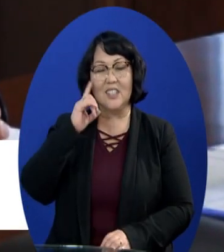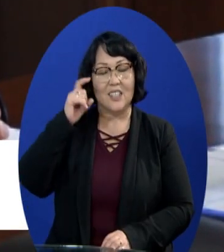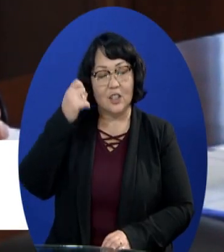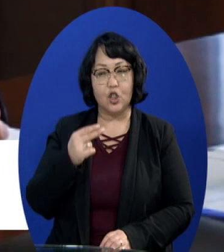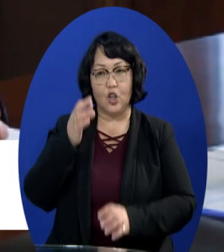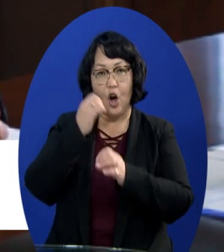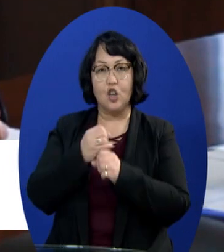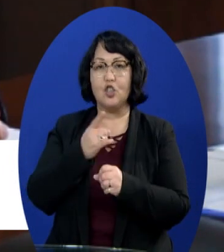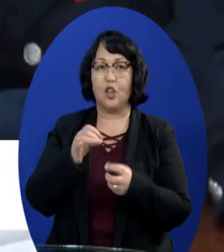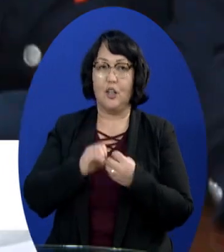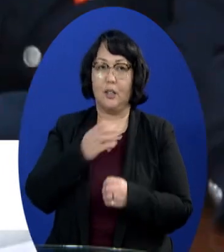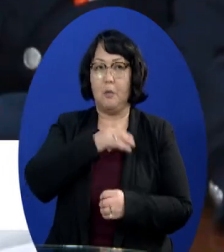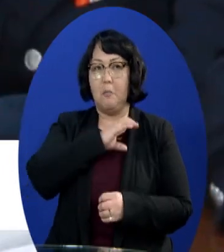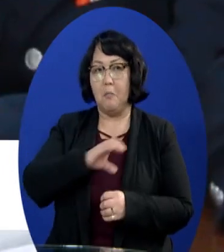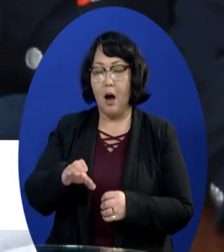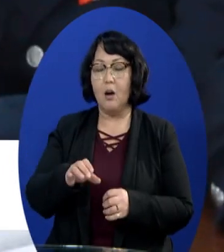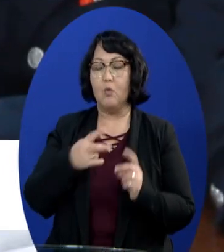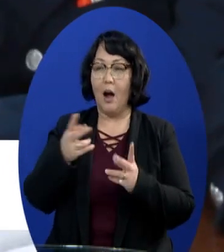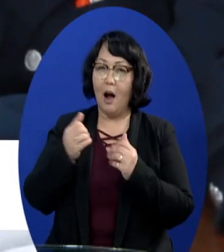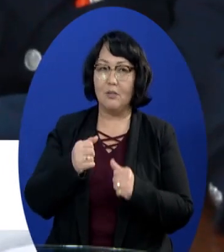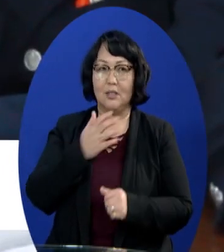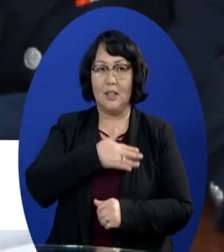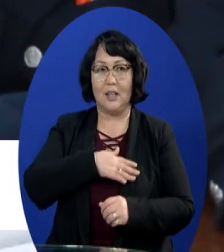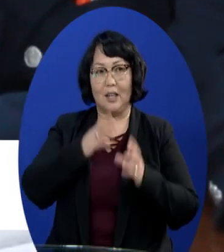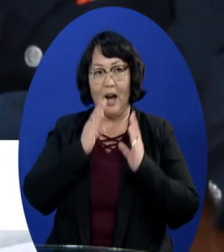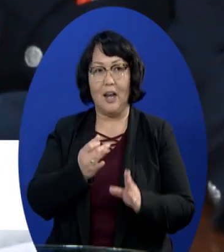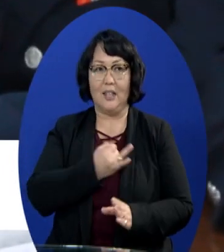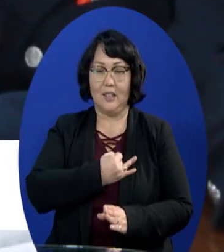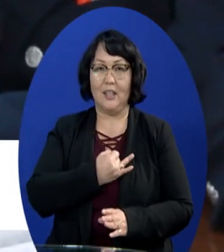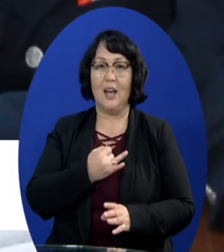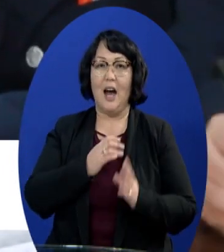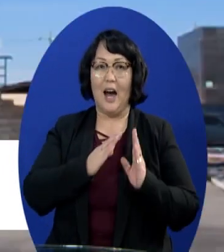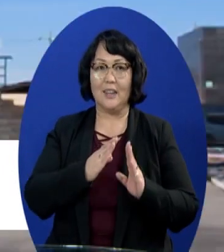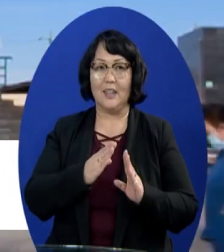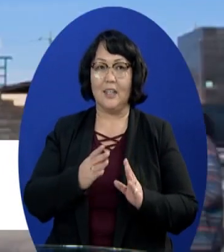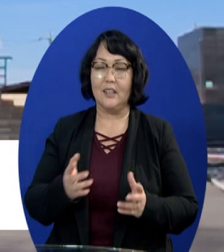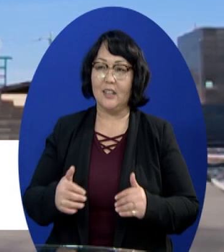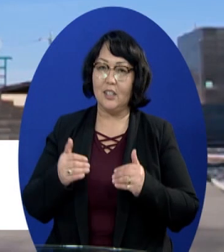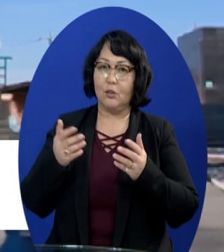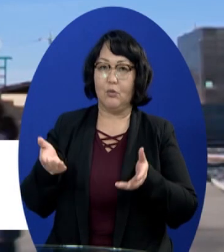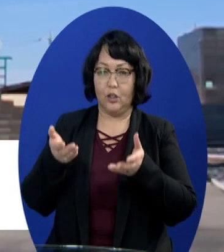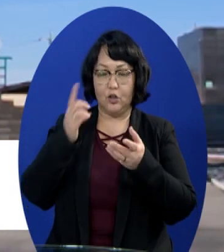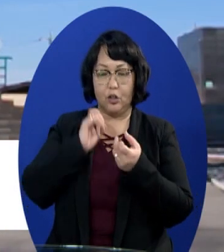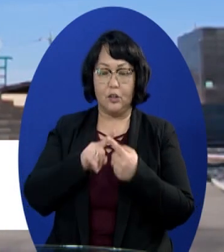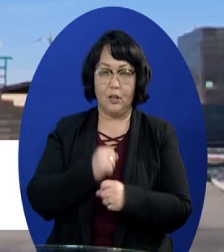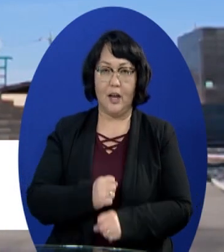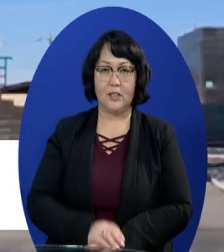байгууллагаар үйлчлүүлж байгаа иргэдийн цагдаад итгэх итгэл, хандах хандлагыг дэмжлүүлэхэд чиглэж ажиллах юм байна.